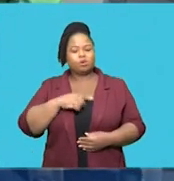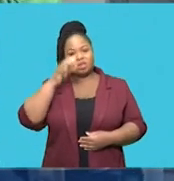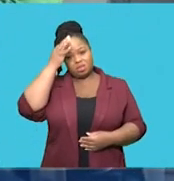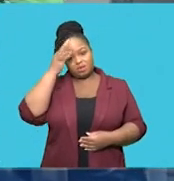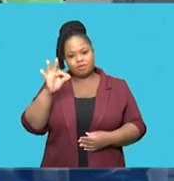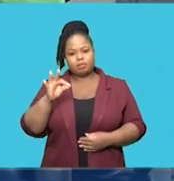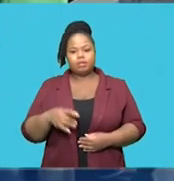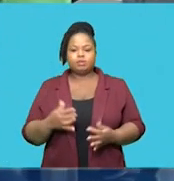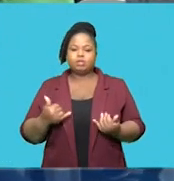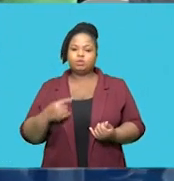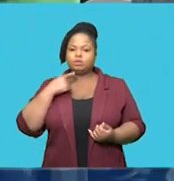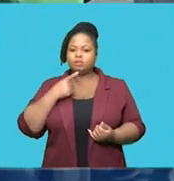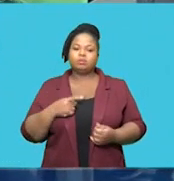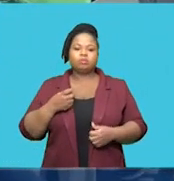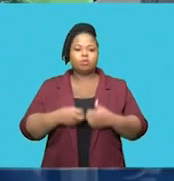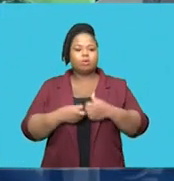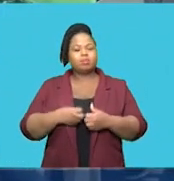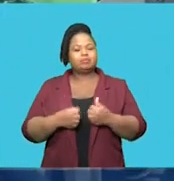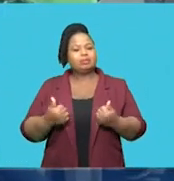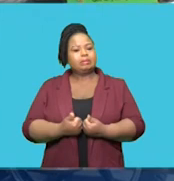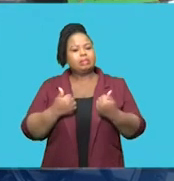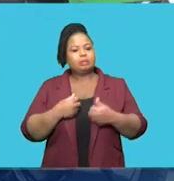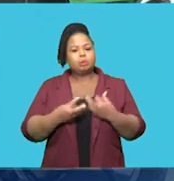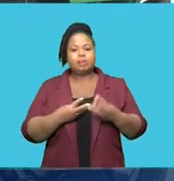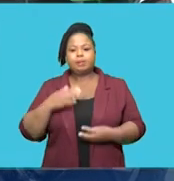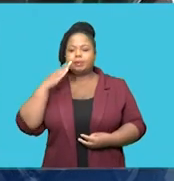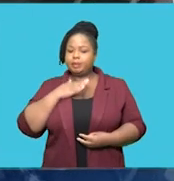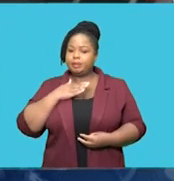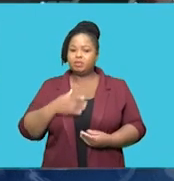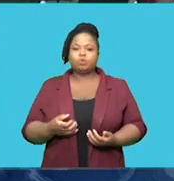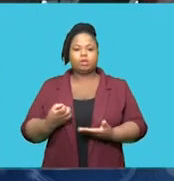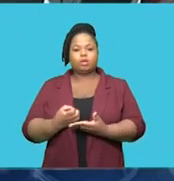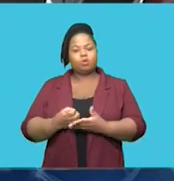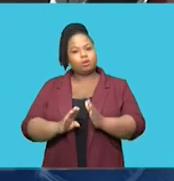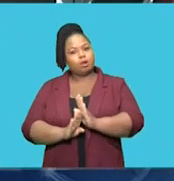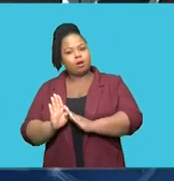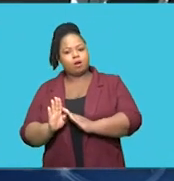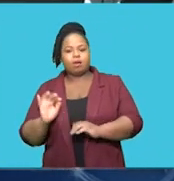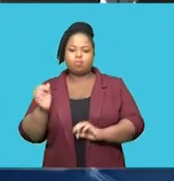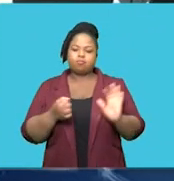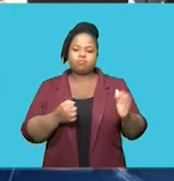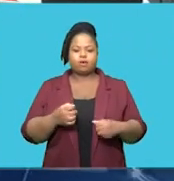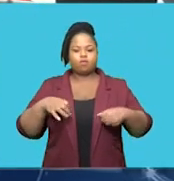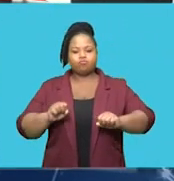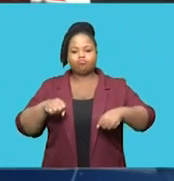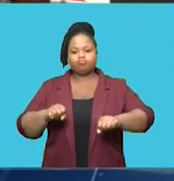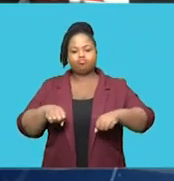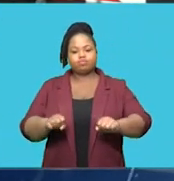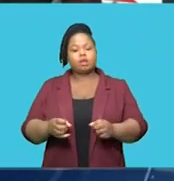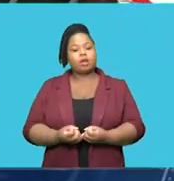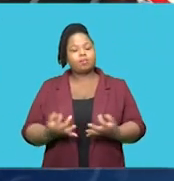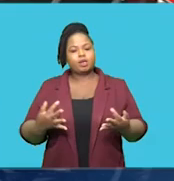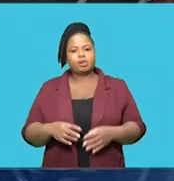kahulumeni wasegolo kulwa nokuntuleka kwamathuba emisebenzi nokuthuthukiswa komnotho luzobonisa ukuqashwa kwabashayeli bezithuthuthu